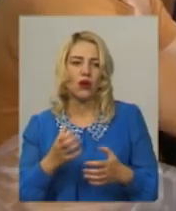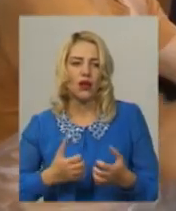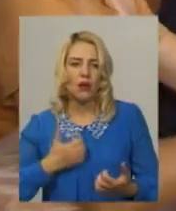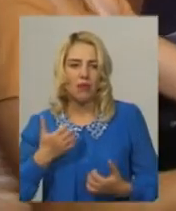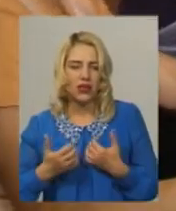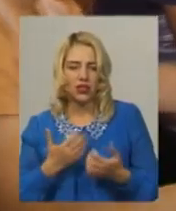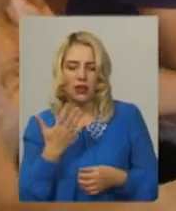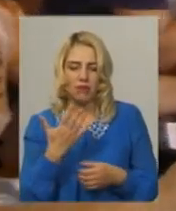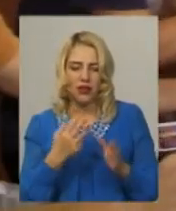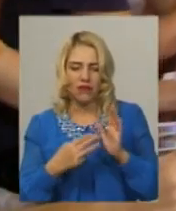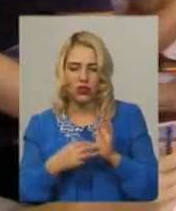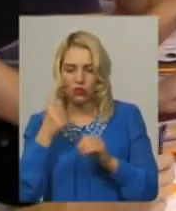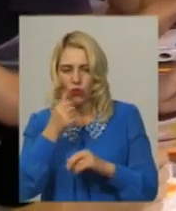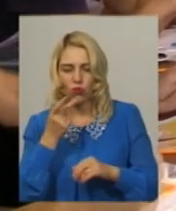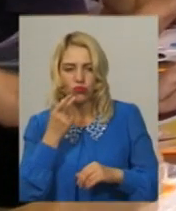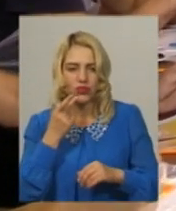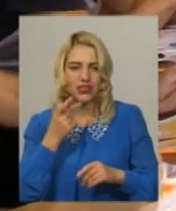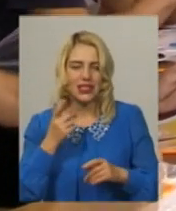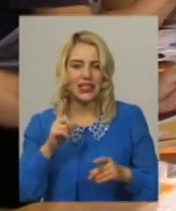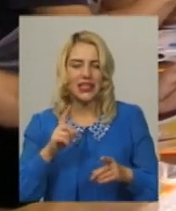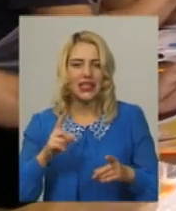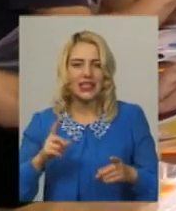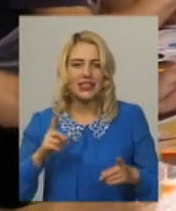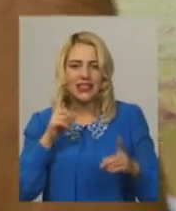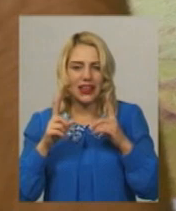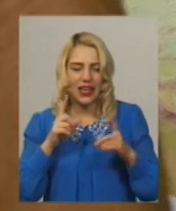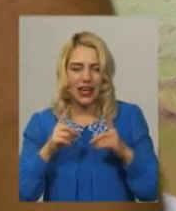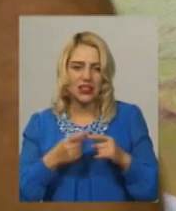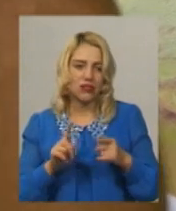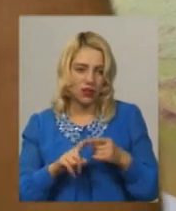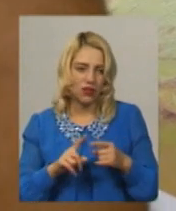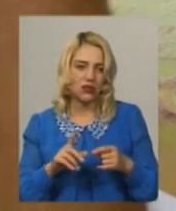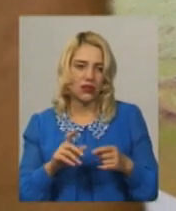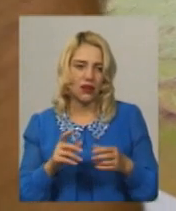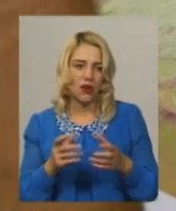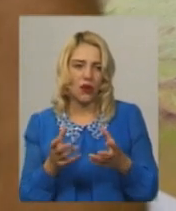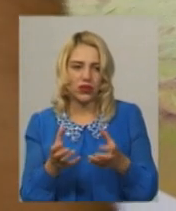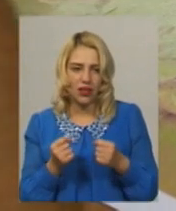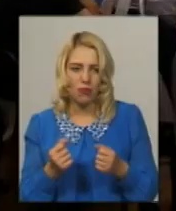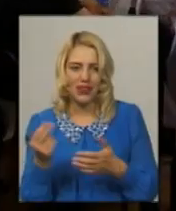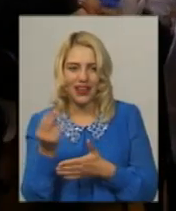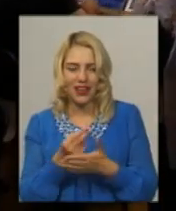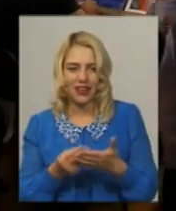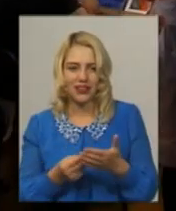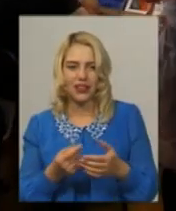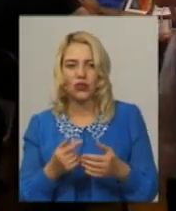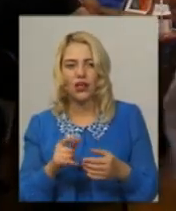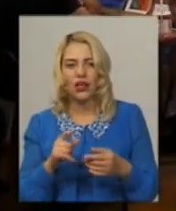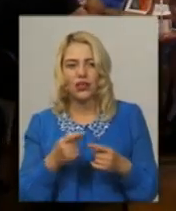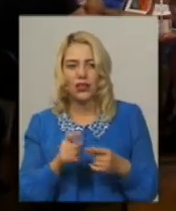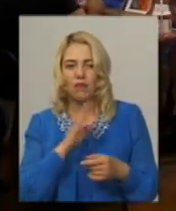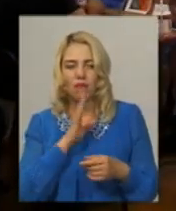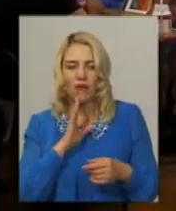5-8 років оцього постійного стресу, отримати зараз картину від дитини з фразою «Мамо, я лікуюсь», ну, що я йду